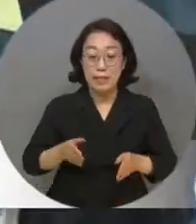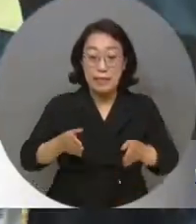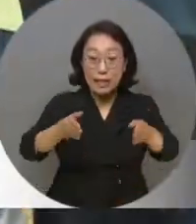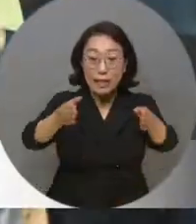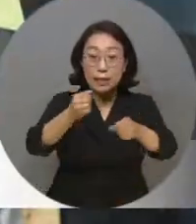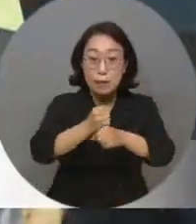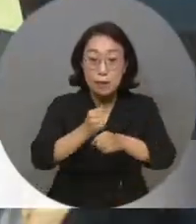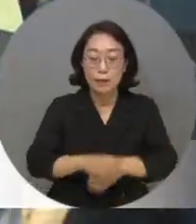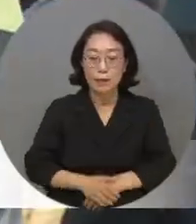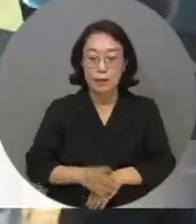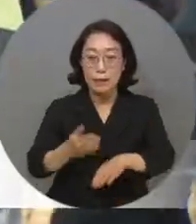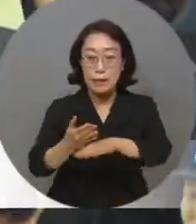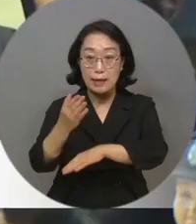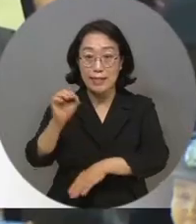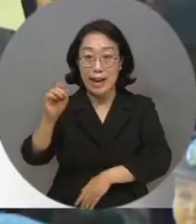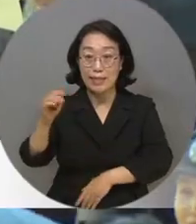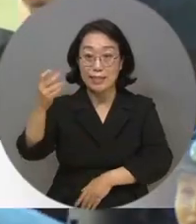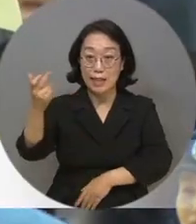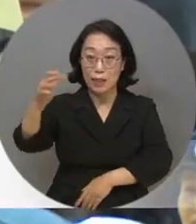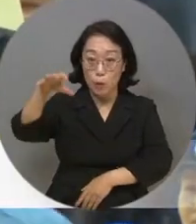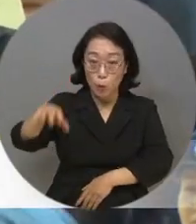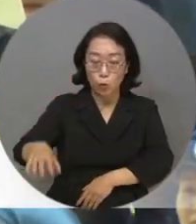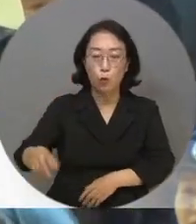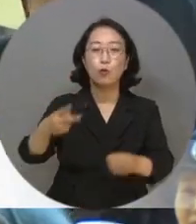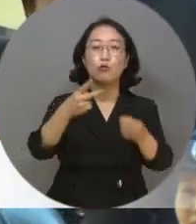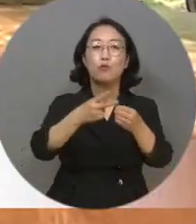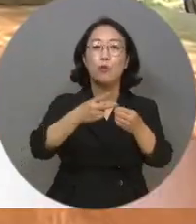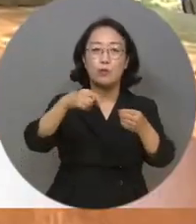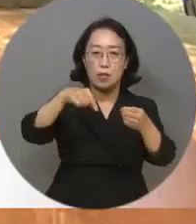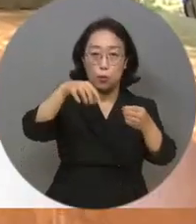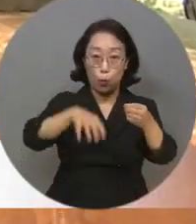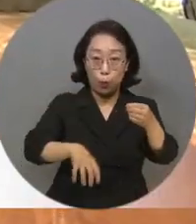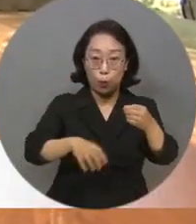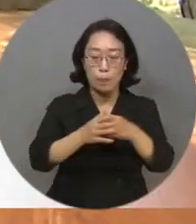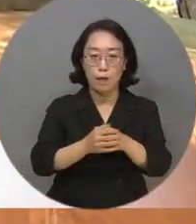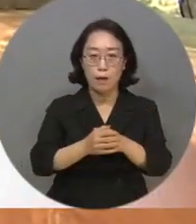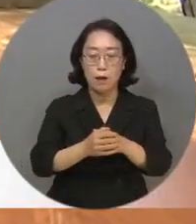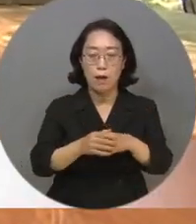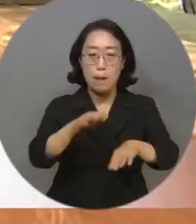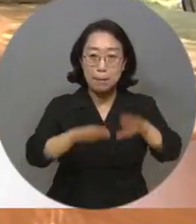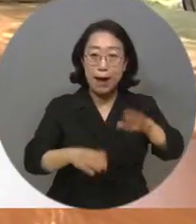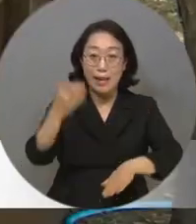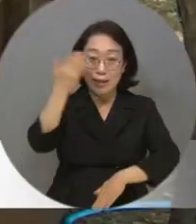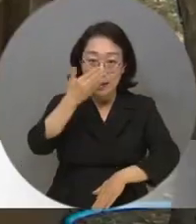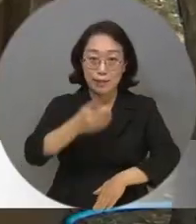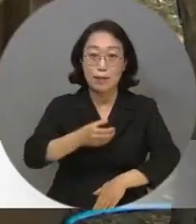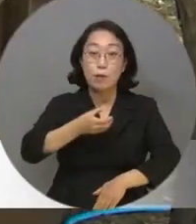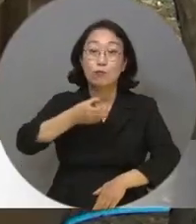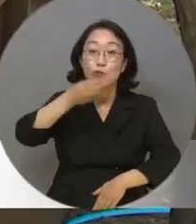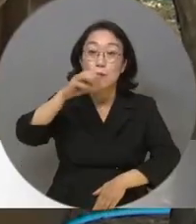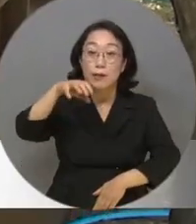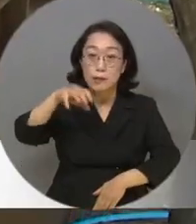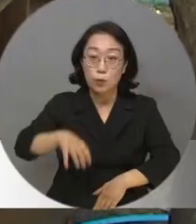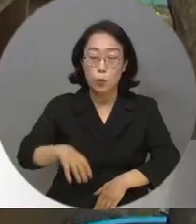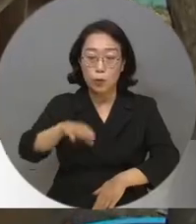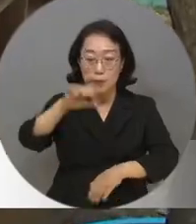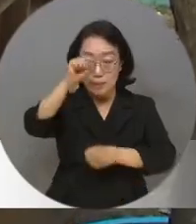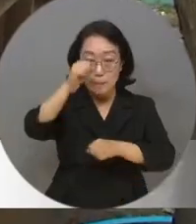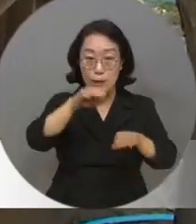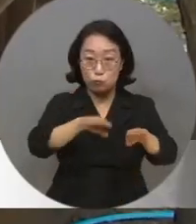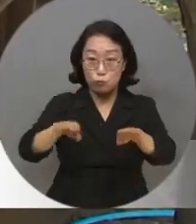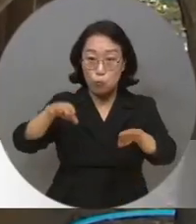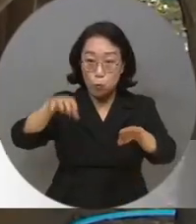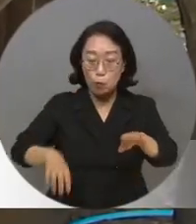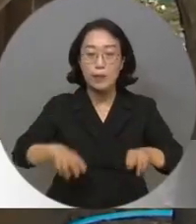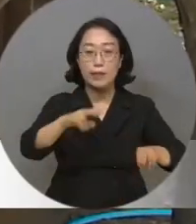조성은 양을 싼 맨발로 청춘길에 이어 두 번째이며 길에는 세족장, 음수대, 신발 보관함, 후계의자